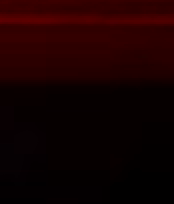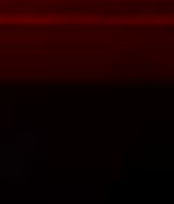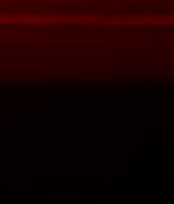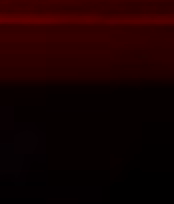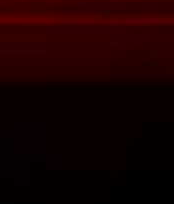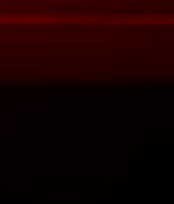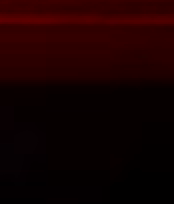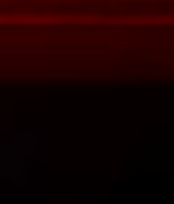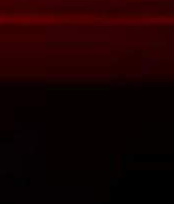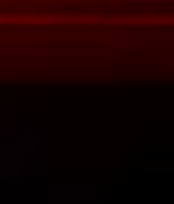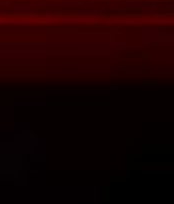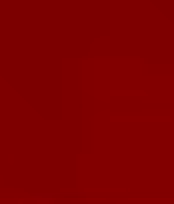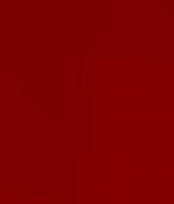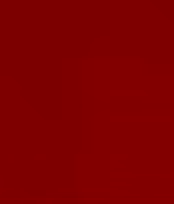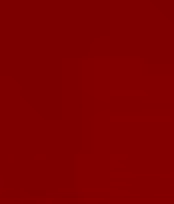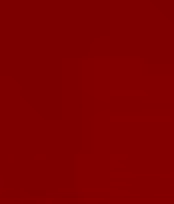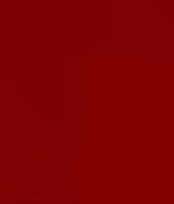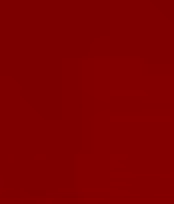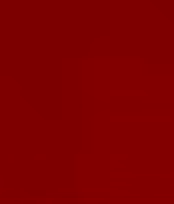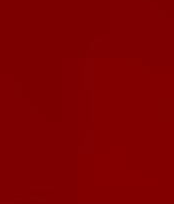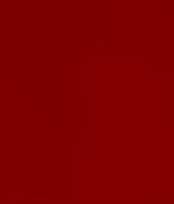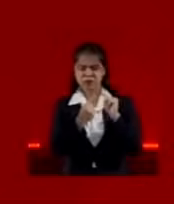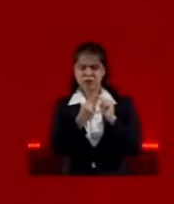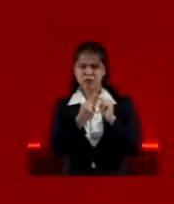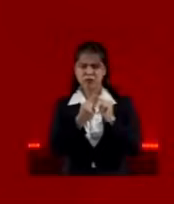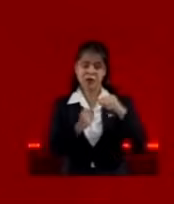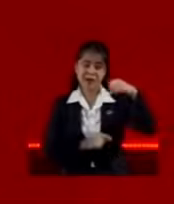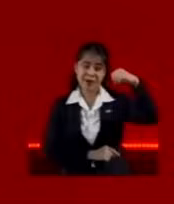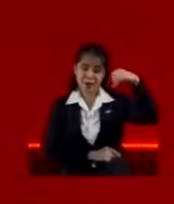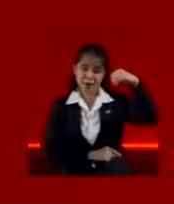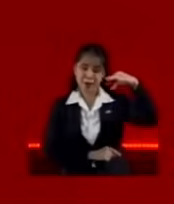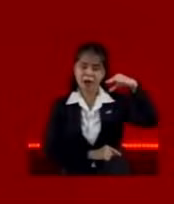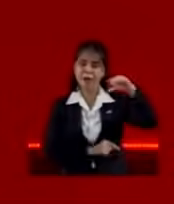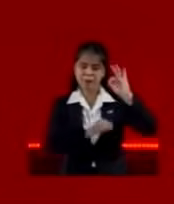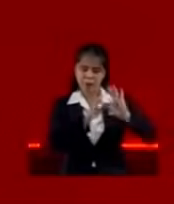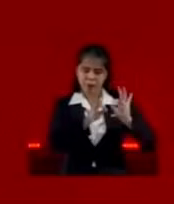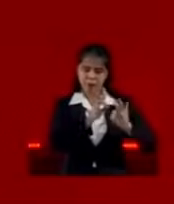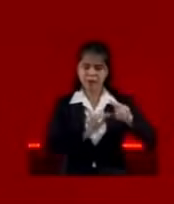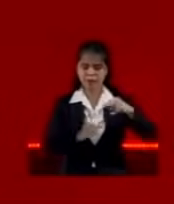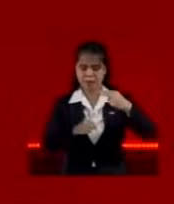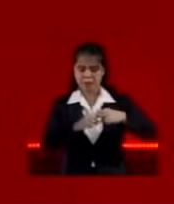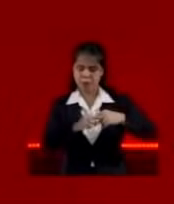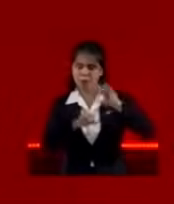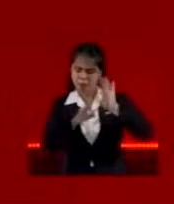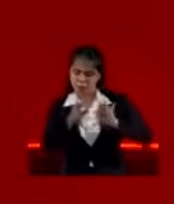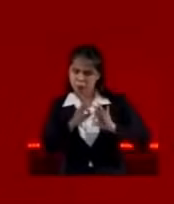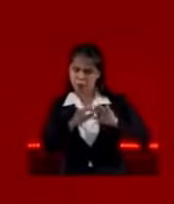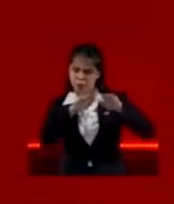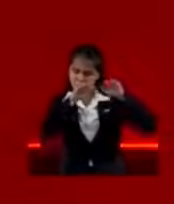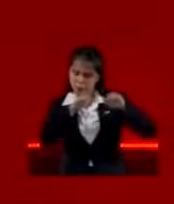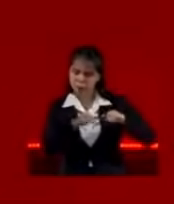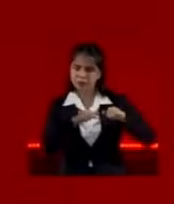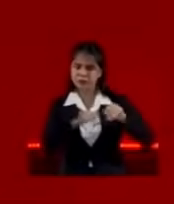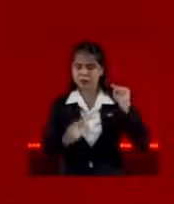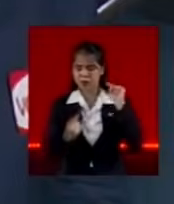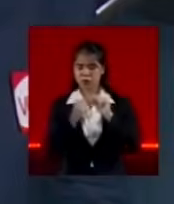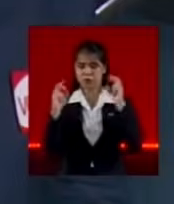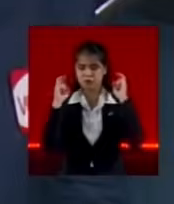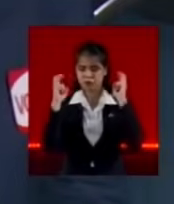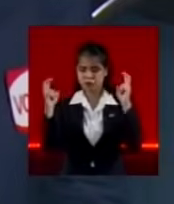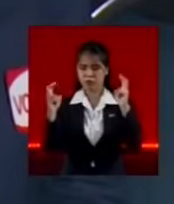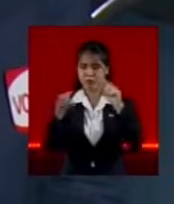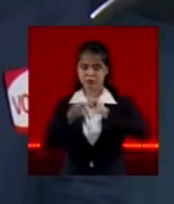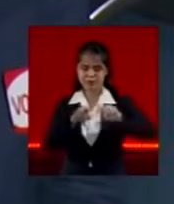เป็นสิ่งที่คุณอุ้งอิงพูดออกมาชัด ซึ่งจะเป็นความท้าทายของคุณอุ้งอิงแล้วก็พรรคเพื่อไทยมากครับพี ่แล้วก็คุณเศรษฐาด้ว